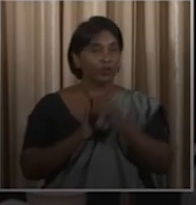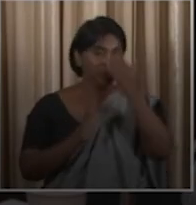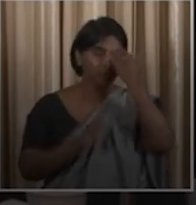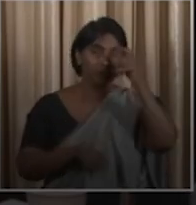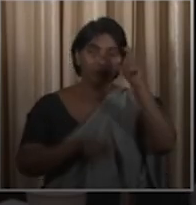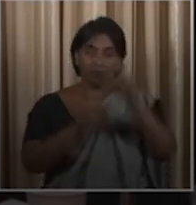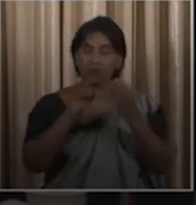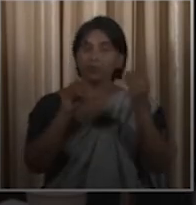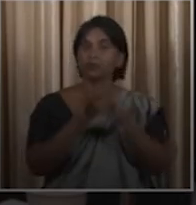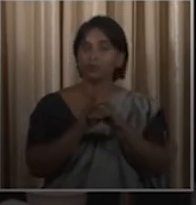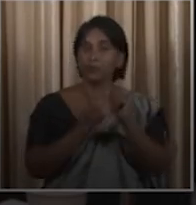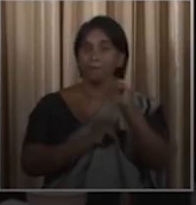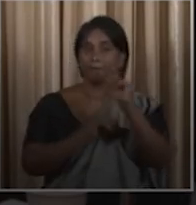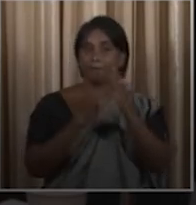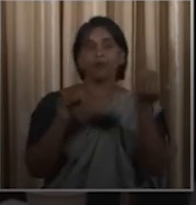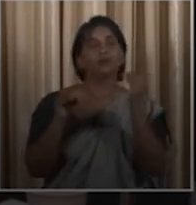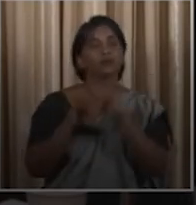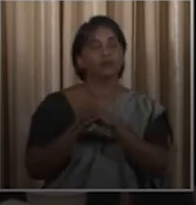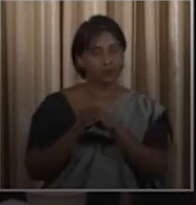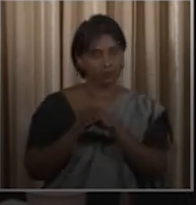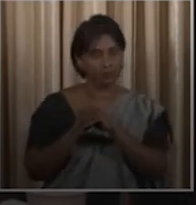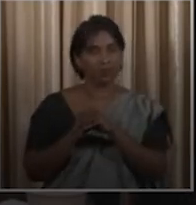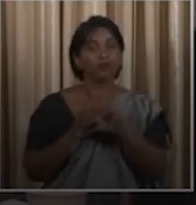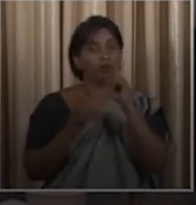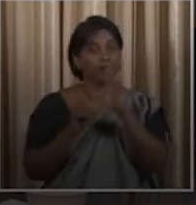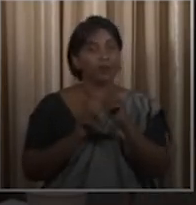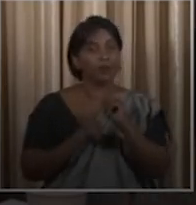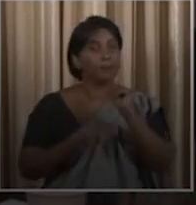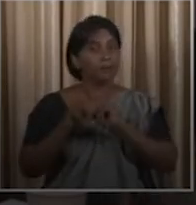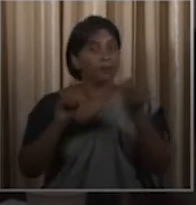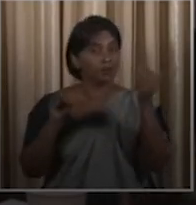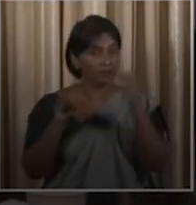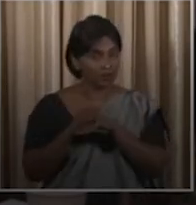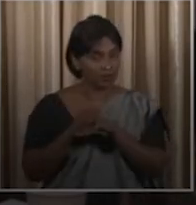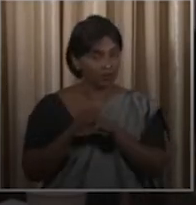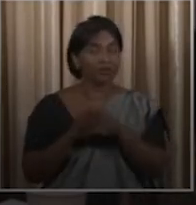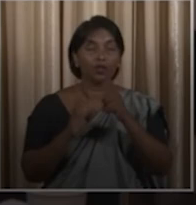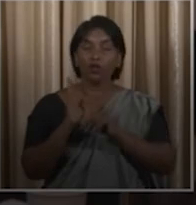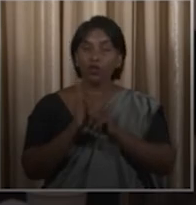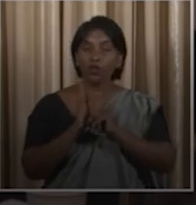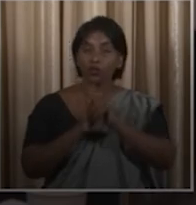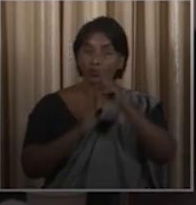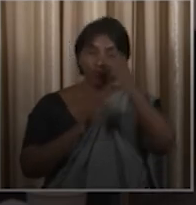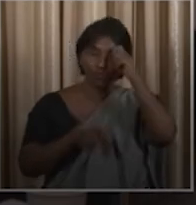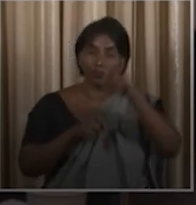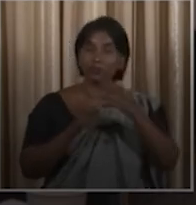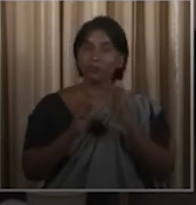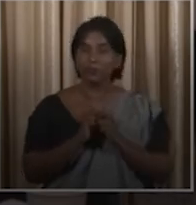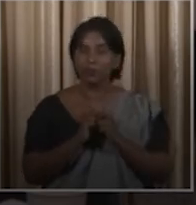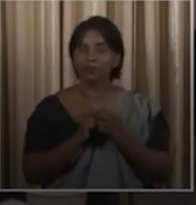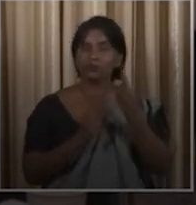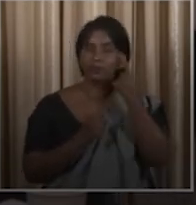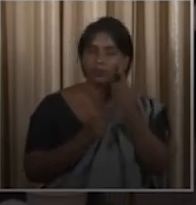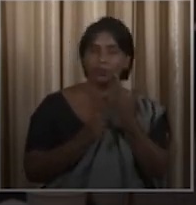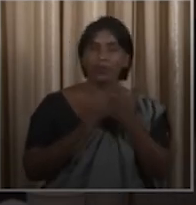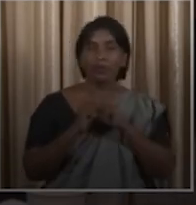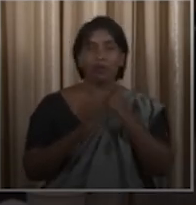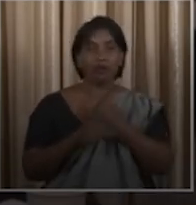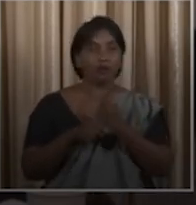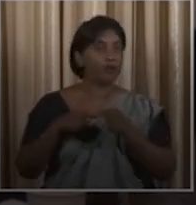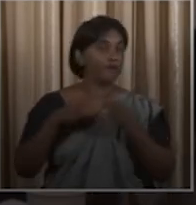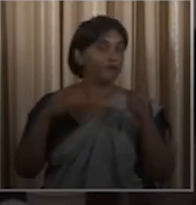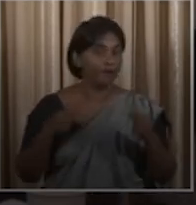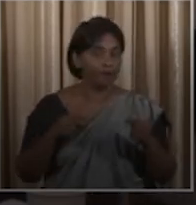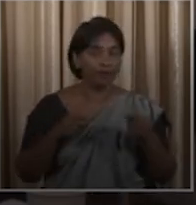tenam. Ema parlimen tu taawanam uture janata awagi duggan vil, ounta andur ti ne virode, ounta andu pilbande